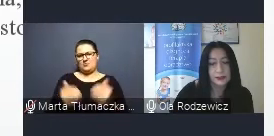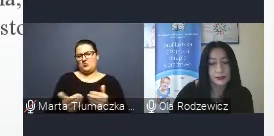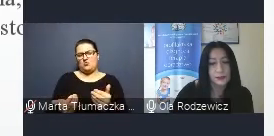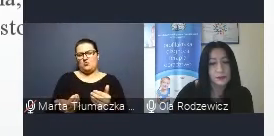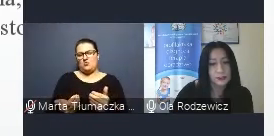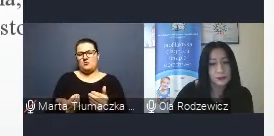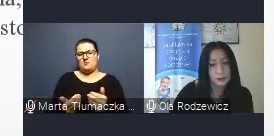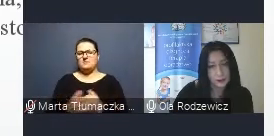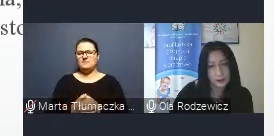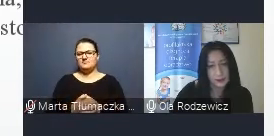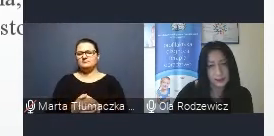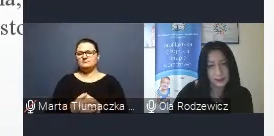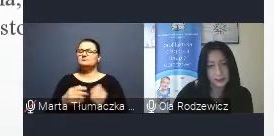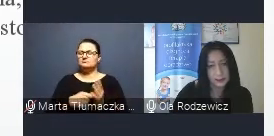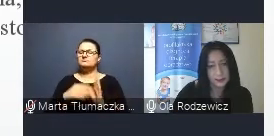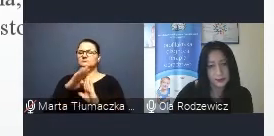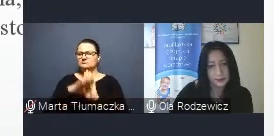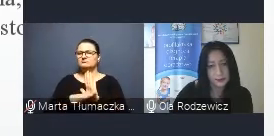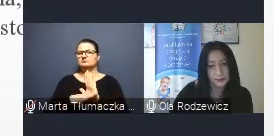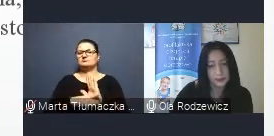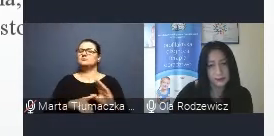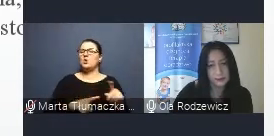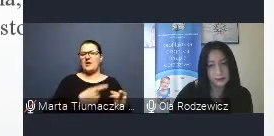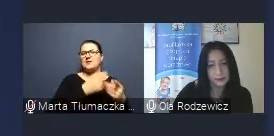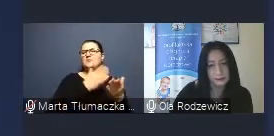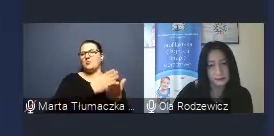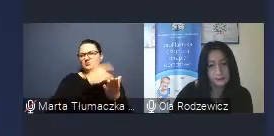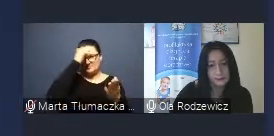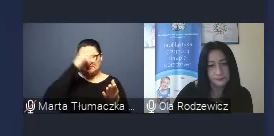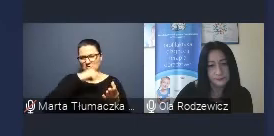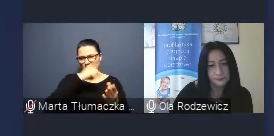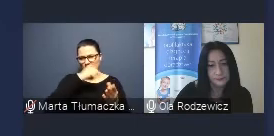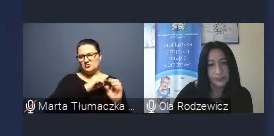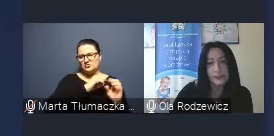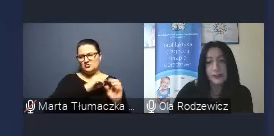z uwagi na rozporządzenie dotyczące organizacji pomocy psychologiczno-pedagogicznej.